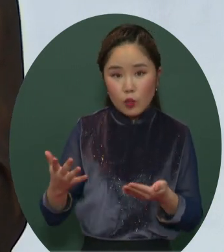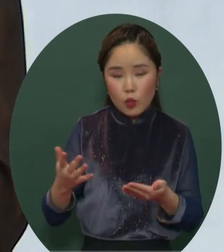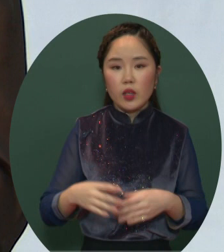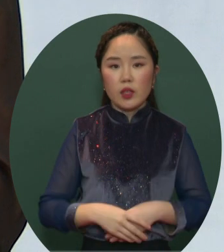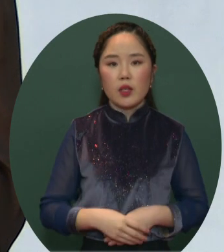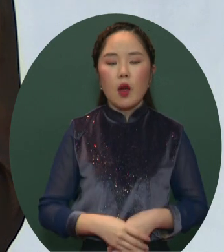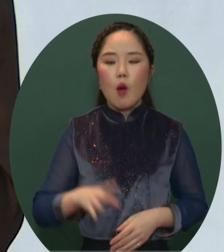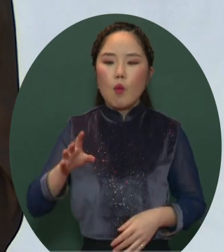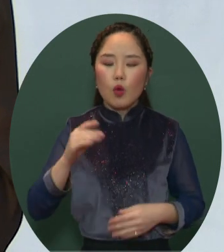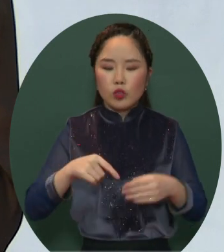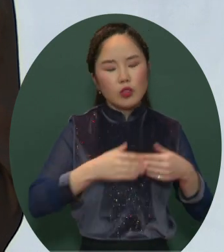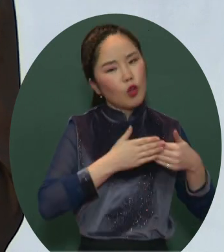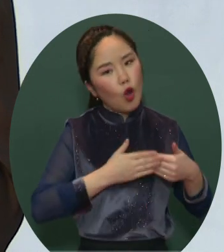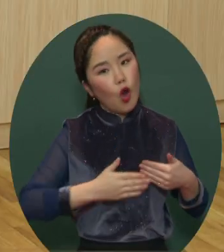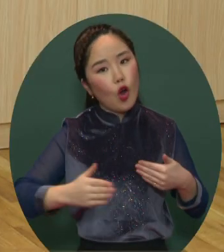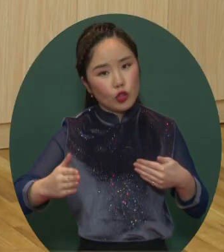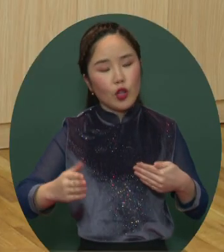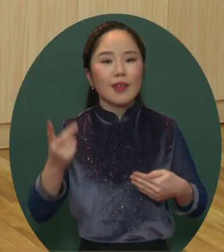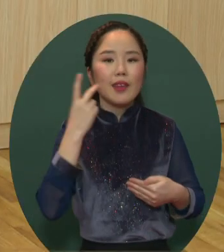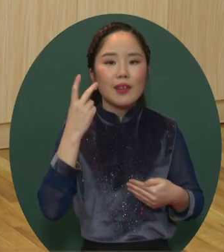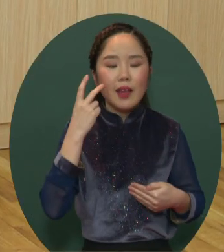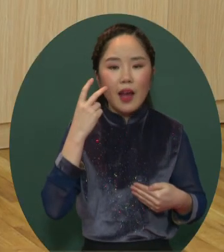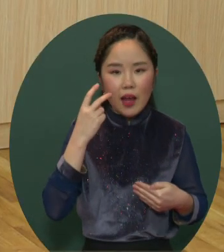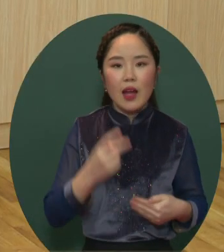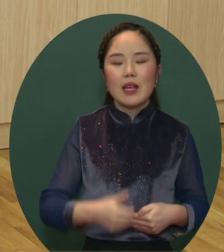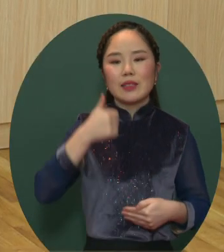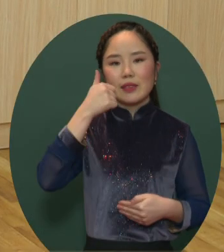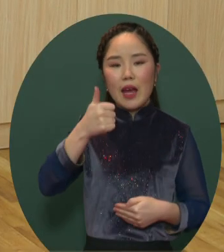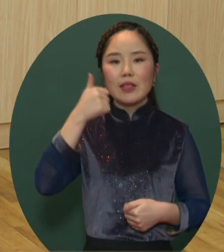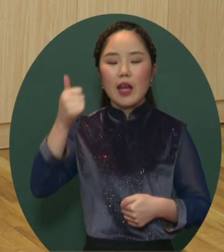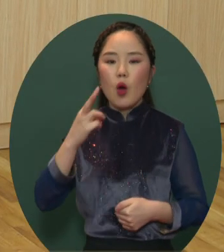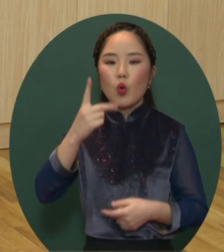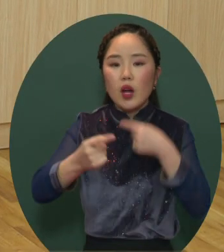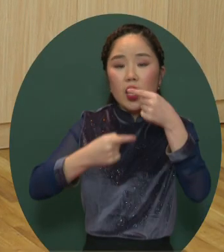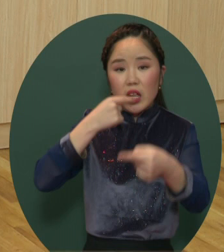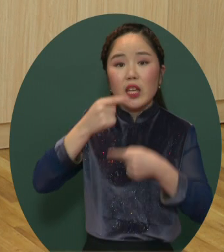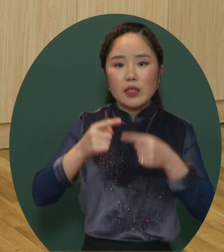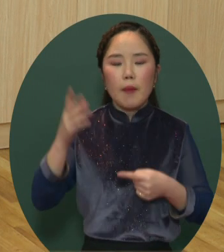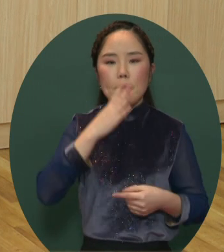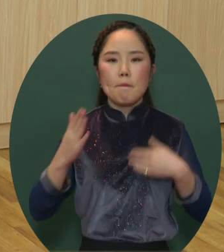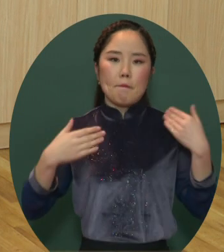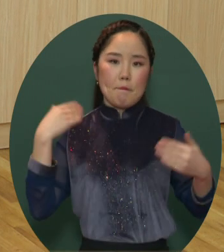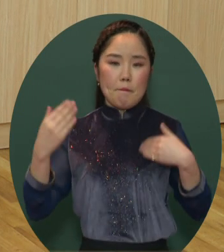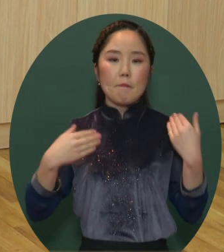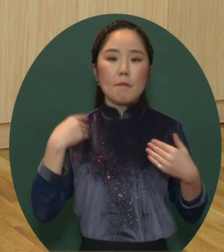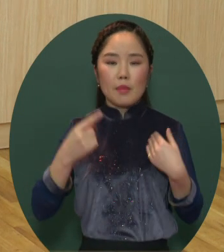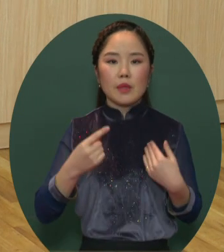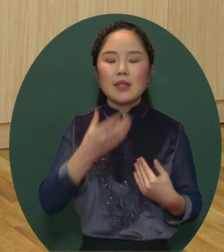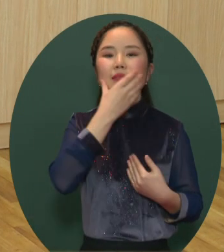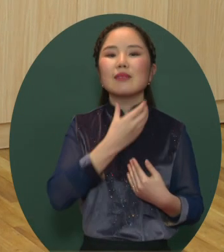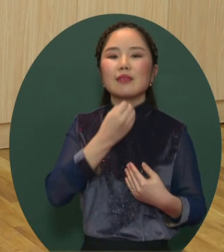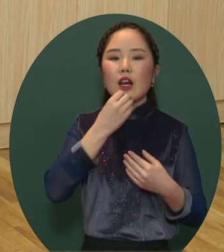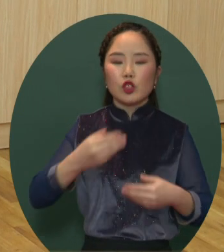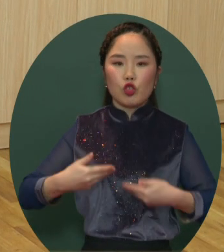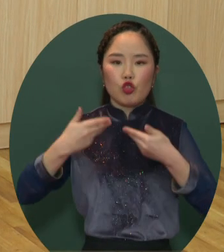бүхэн үүнээс хойш дандаа эерэг сайн үг хэлж, бусдыг баярлуулж, аж аргалтай